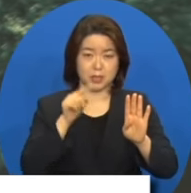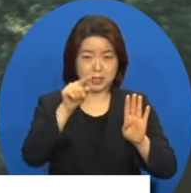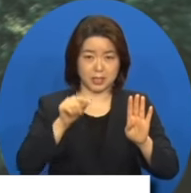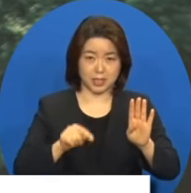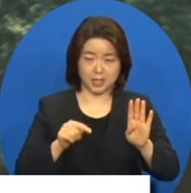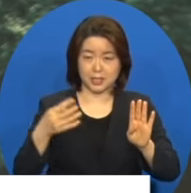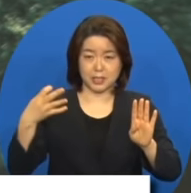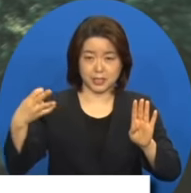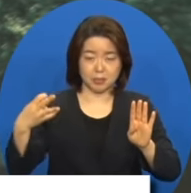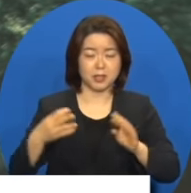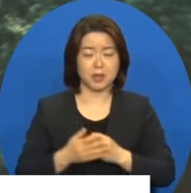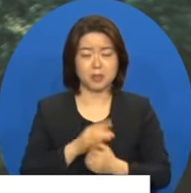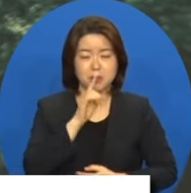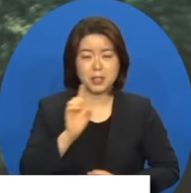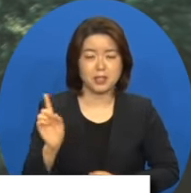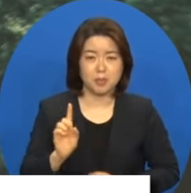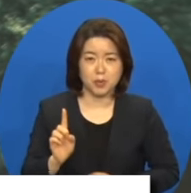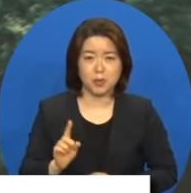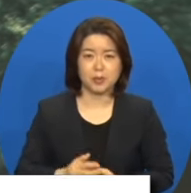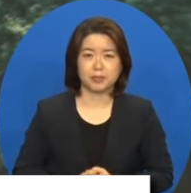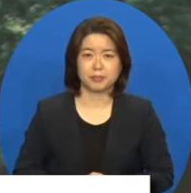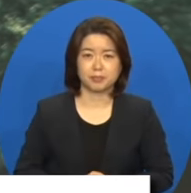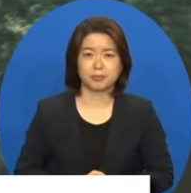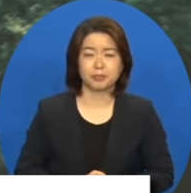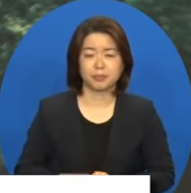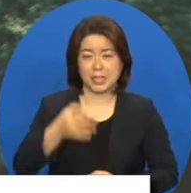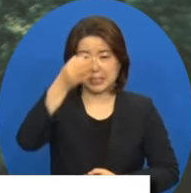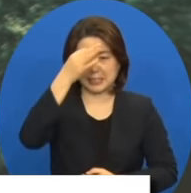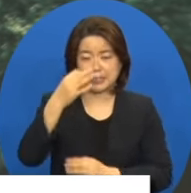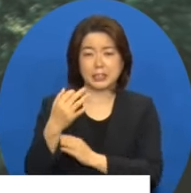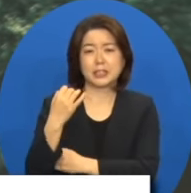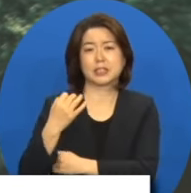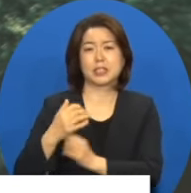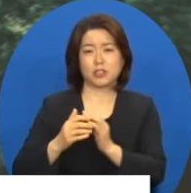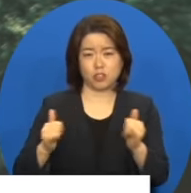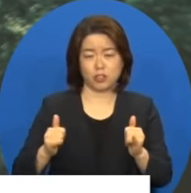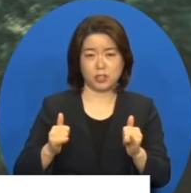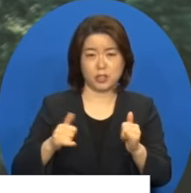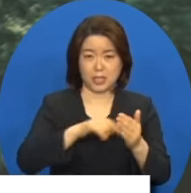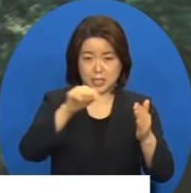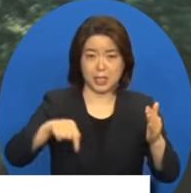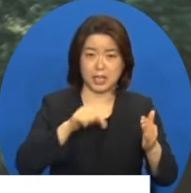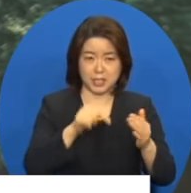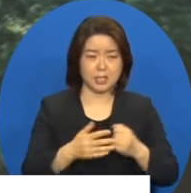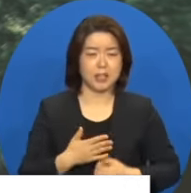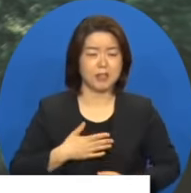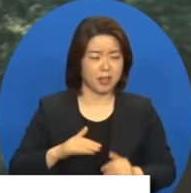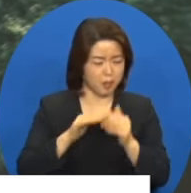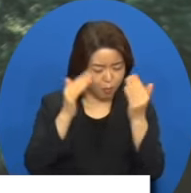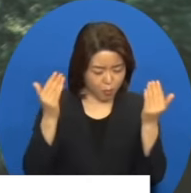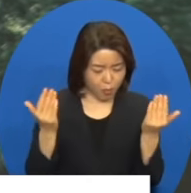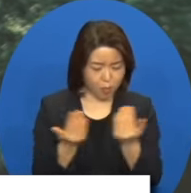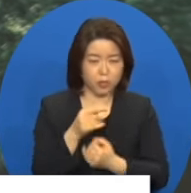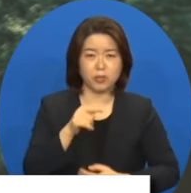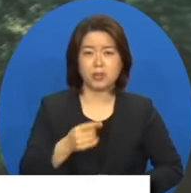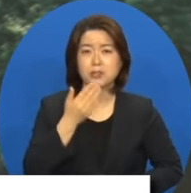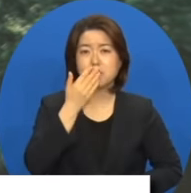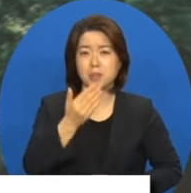13절에 말씀하시기를 능력 주시는 자 안에서 내가 모든 것을 할 수